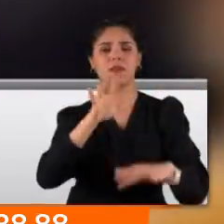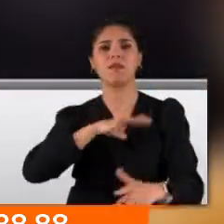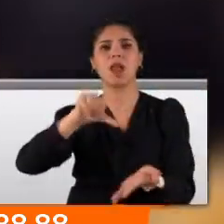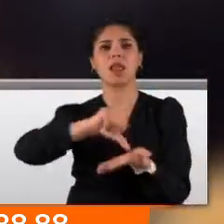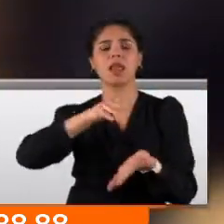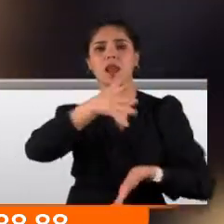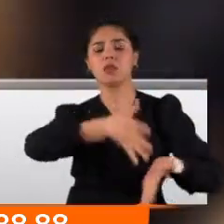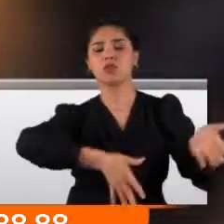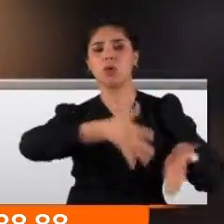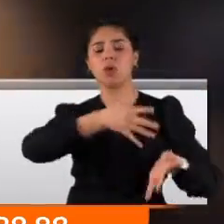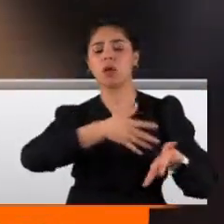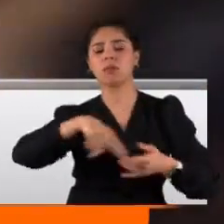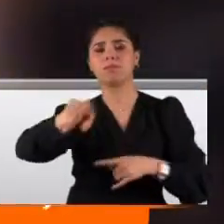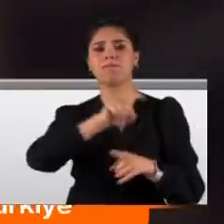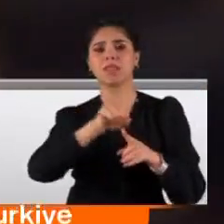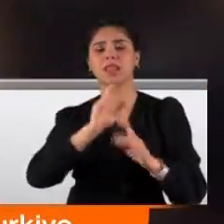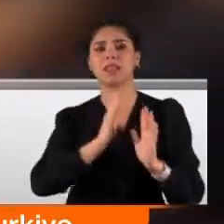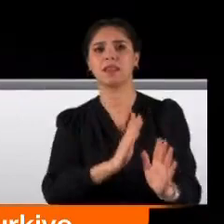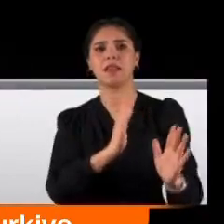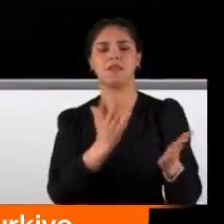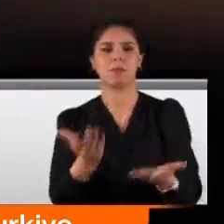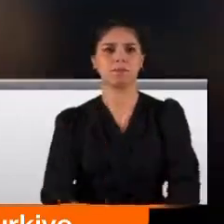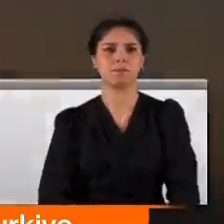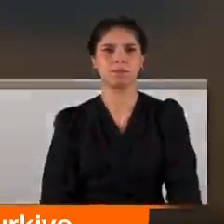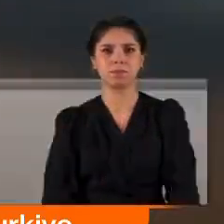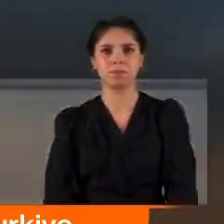sokaklarındaki Ateş uzun süre sönücüye benzemiyor